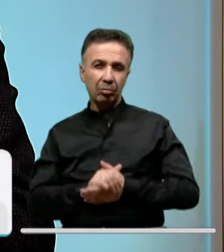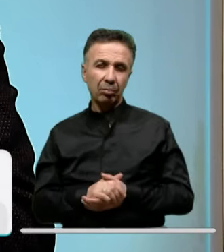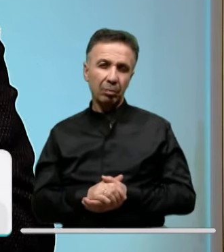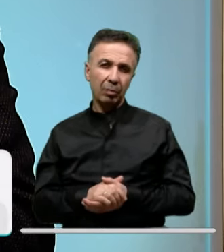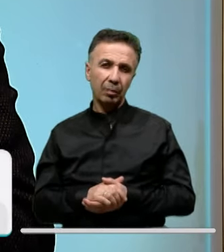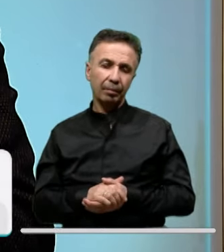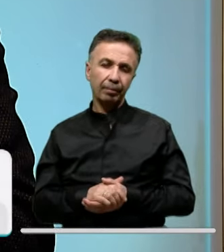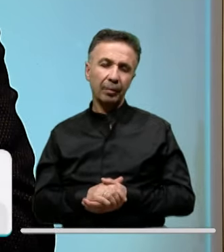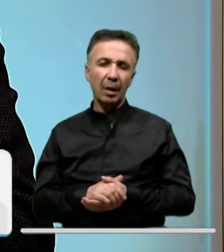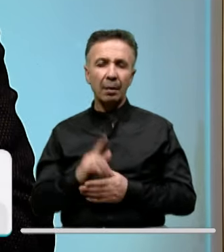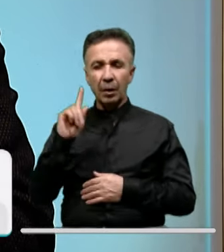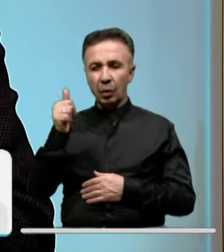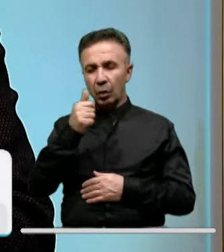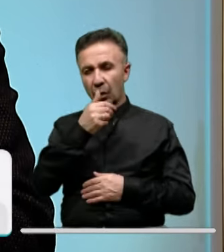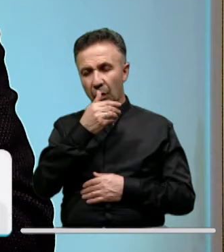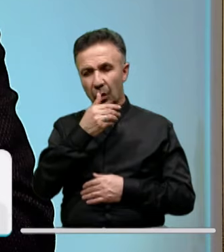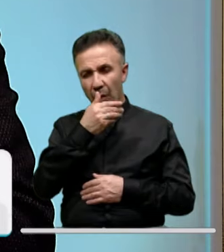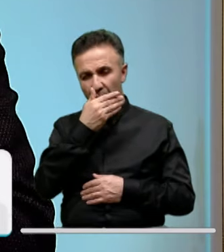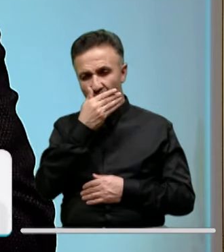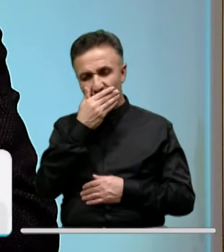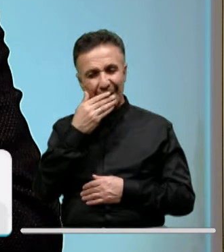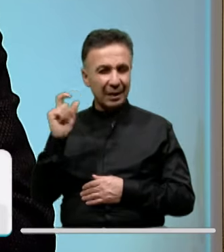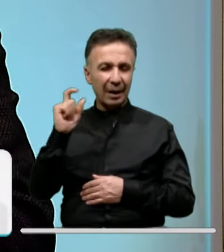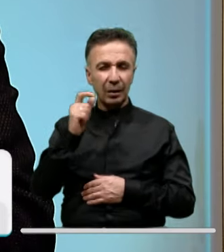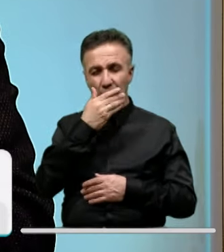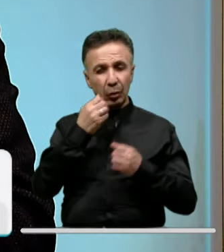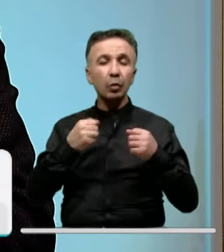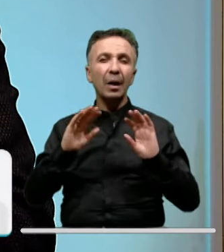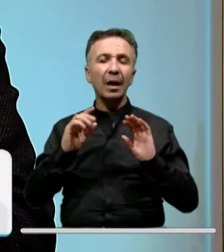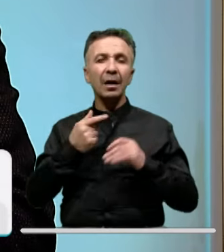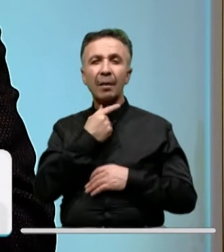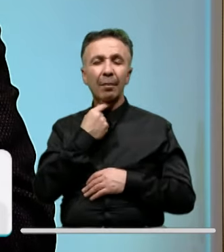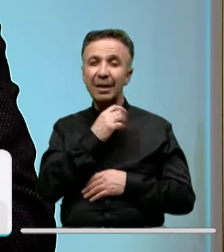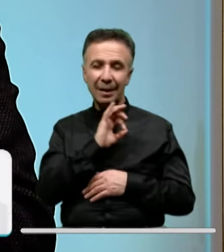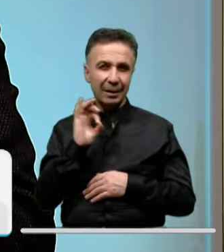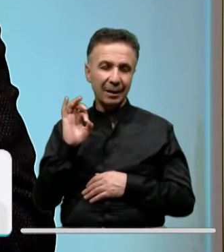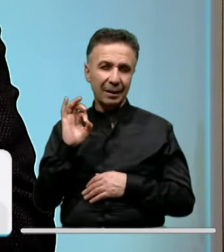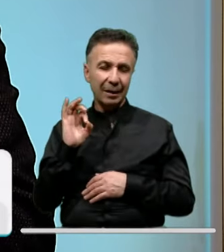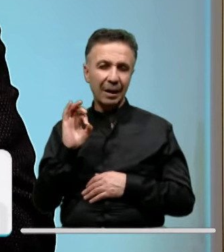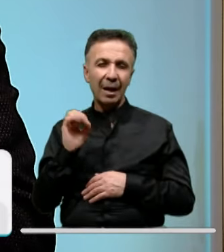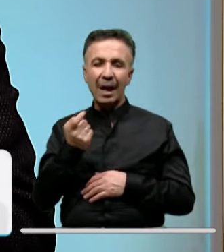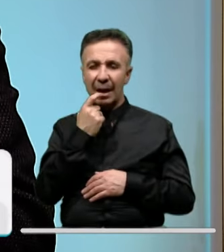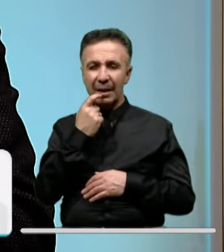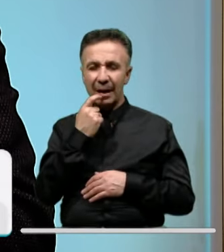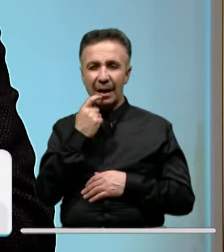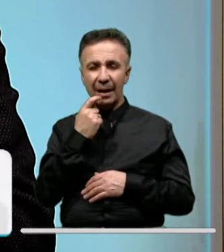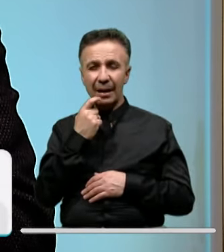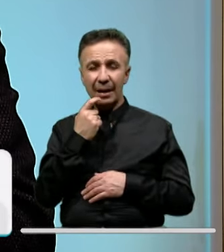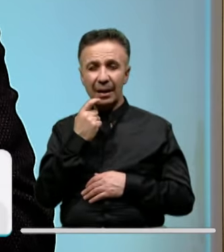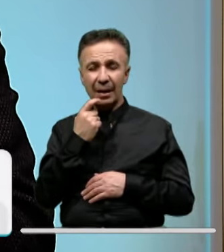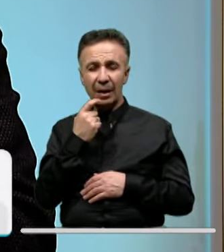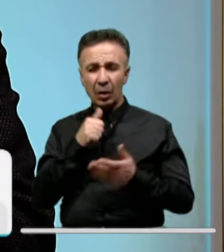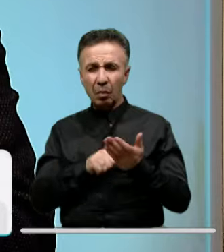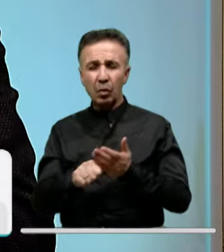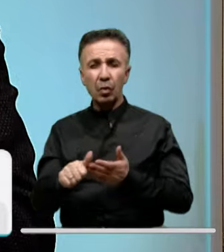bir gün Ramazan içerisinde tutulamayan bir gün ama mazeretsiz bir şekilde tutulamayan bir gün, senenin diğer kalan günlerinde ne